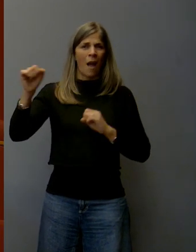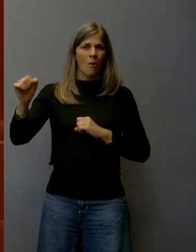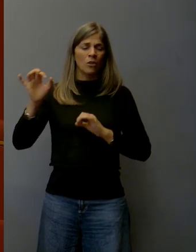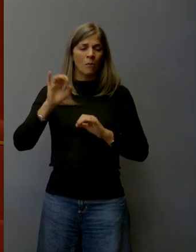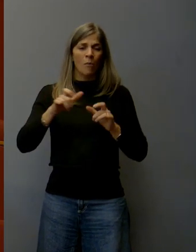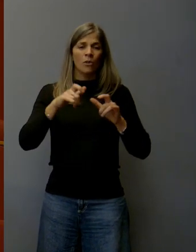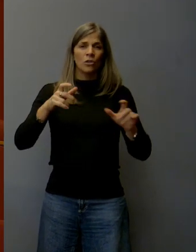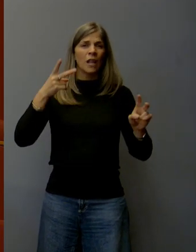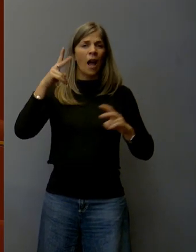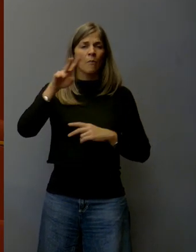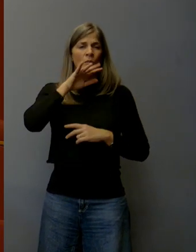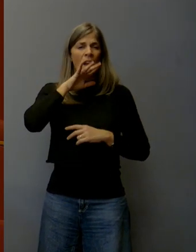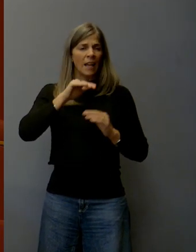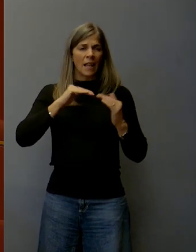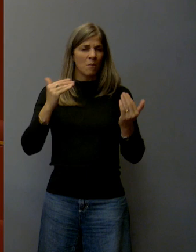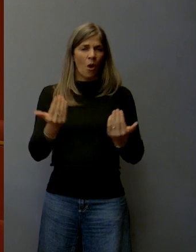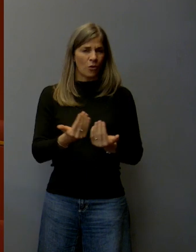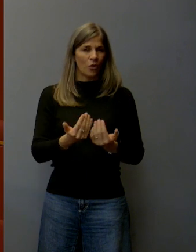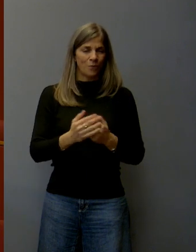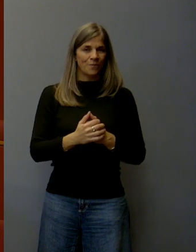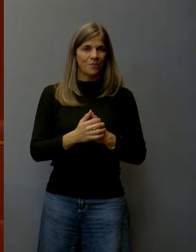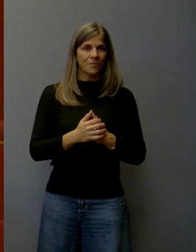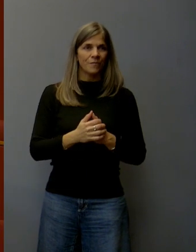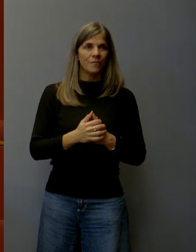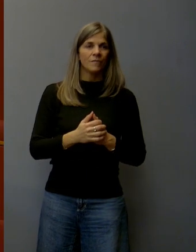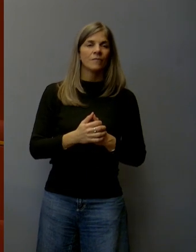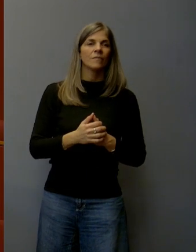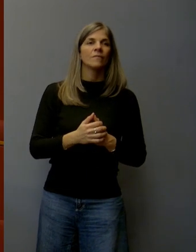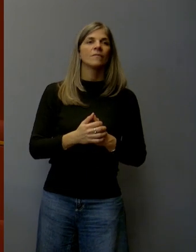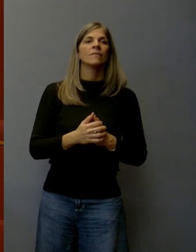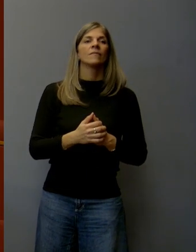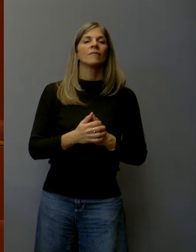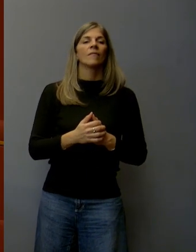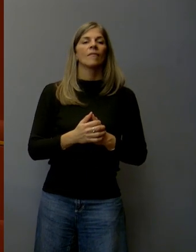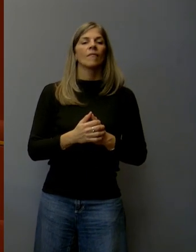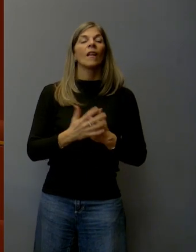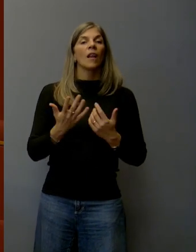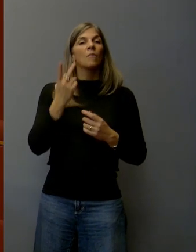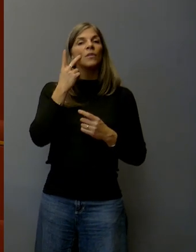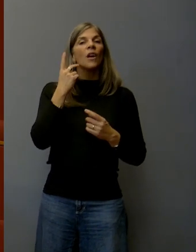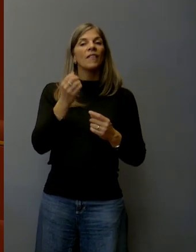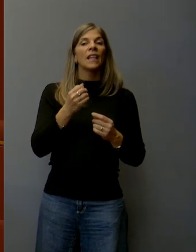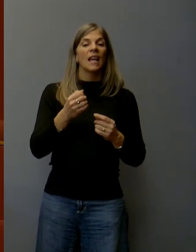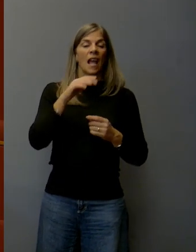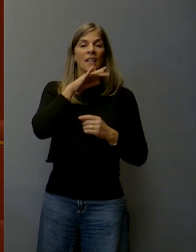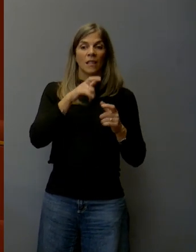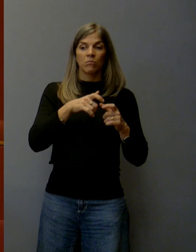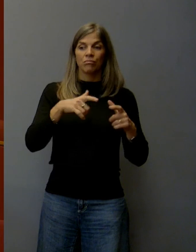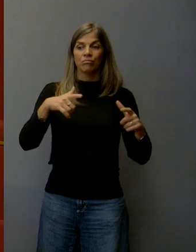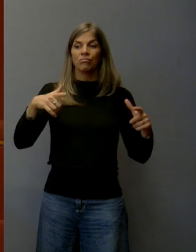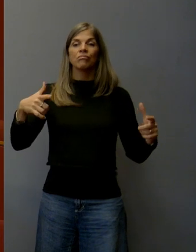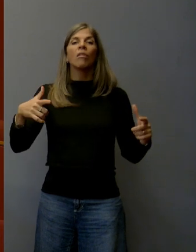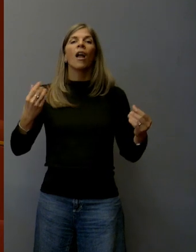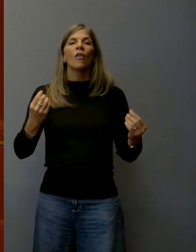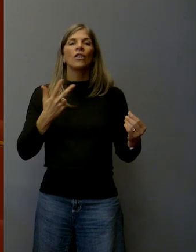più vecchie del mondo e Sport comportano dal punto di vista sociale peso sociale delle